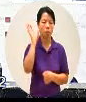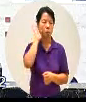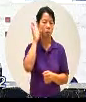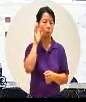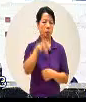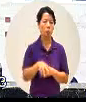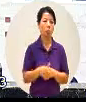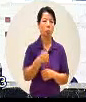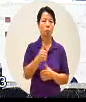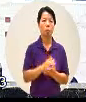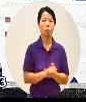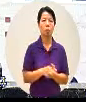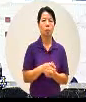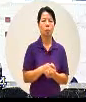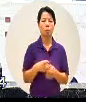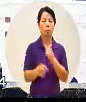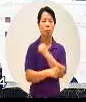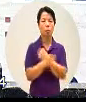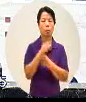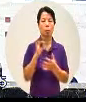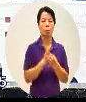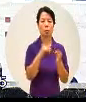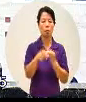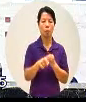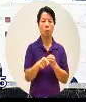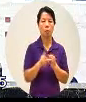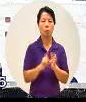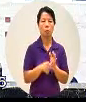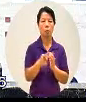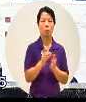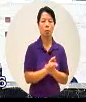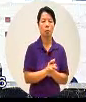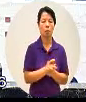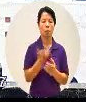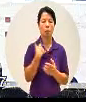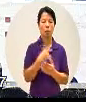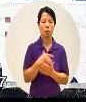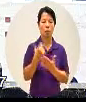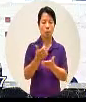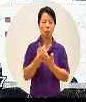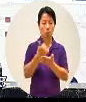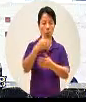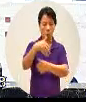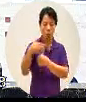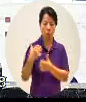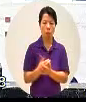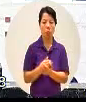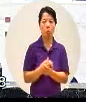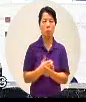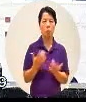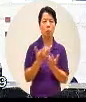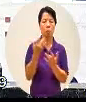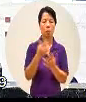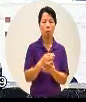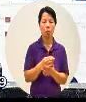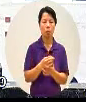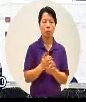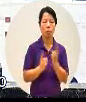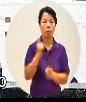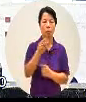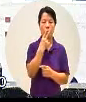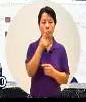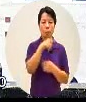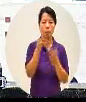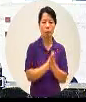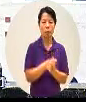闻处长，买手为着迄段时间热引进热比亚高雄市的黑暗期啦。迄阵恁高雄官也毋知影， 知影、啊、